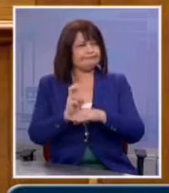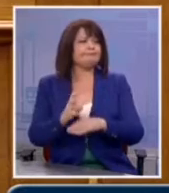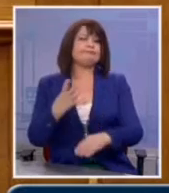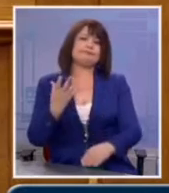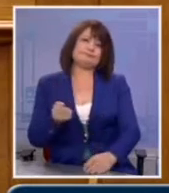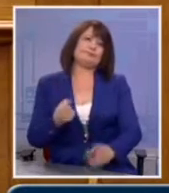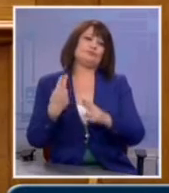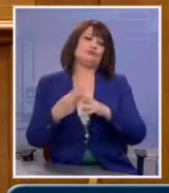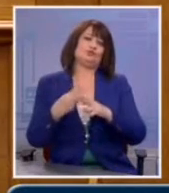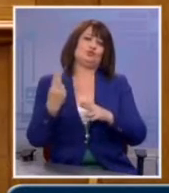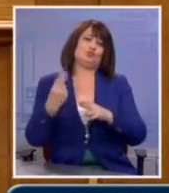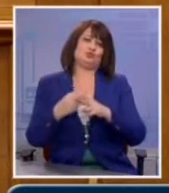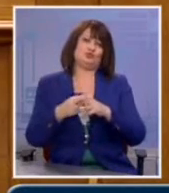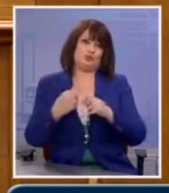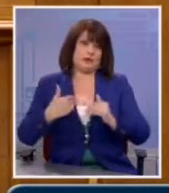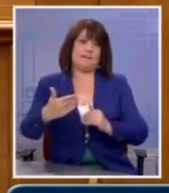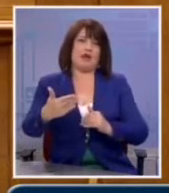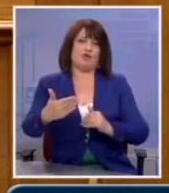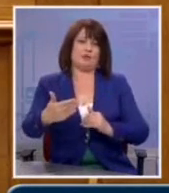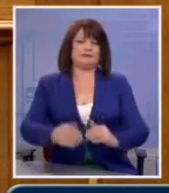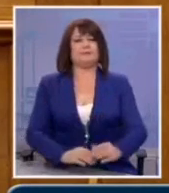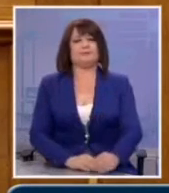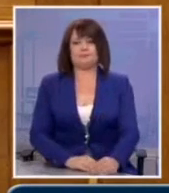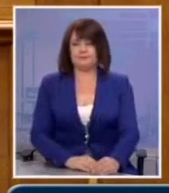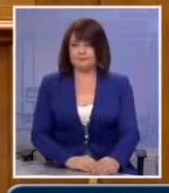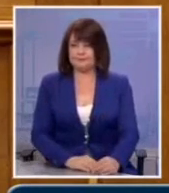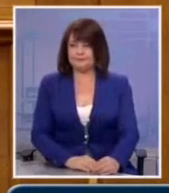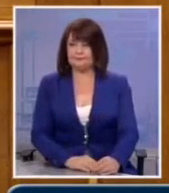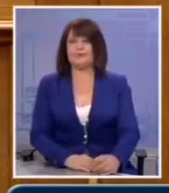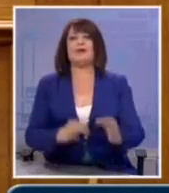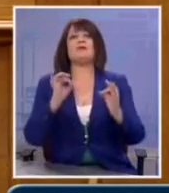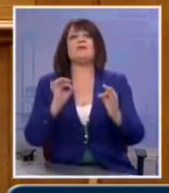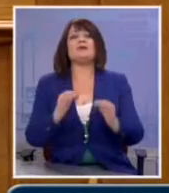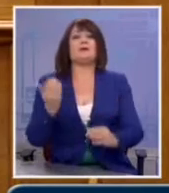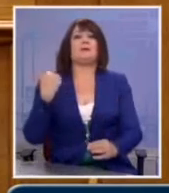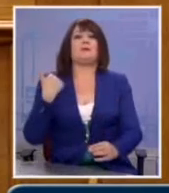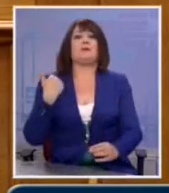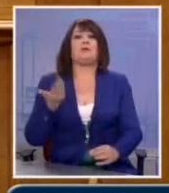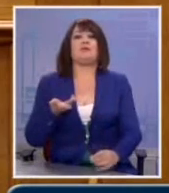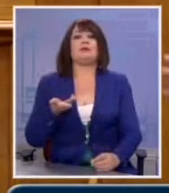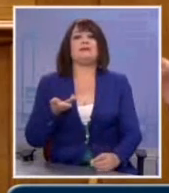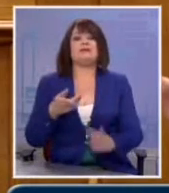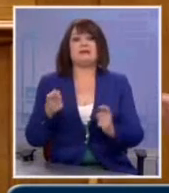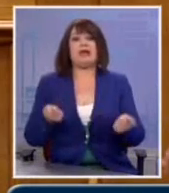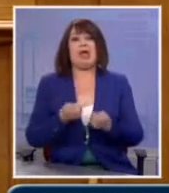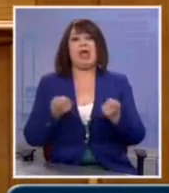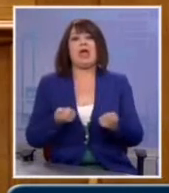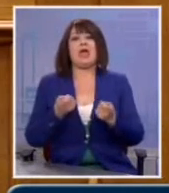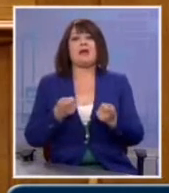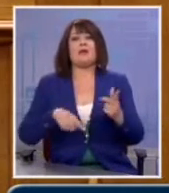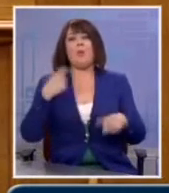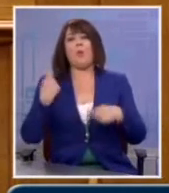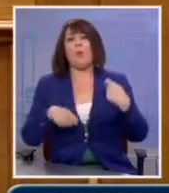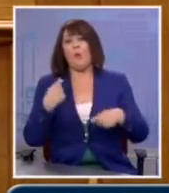έχει μεγάλη σημασία για την προοπτική μας. Βεβαίως θα μου πείτε, αυτά τα έργα συναντούν